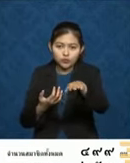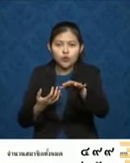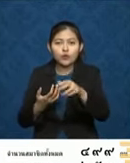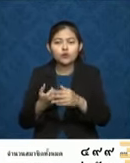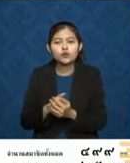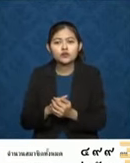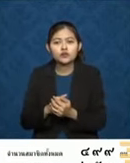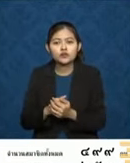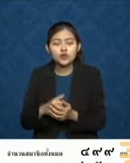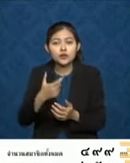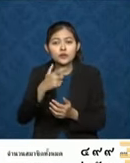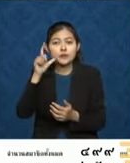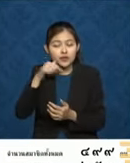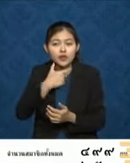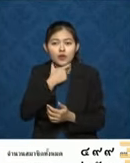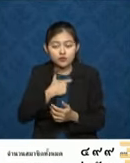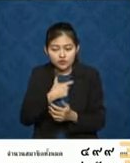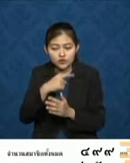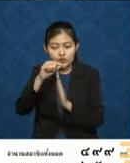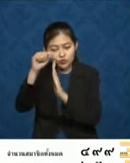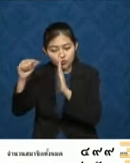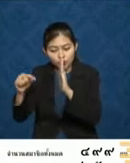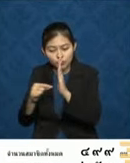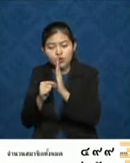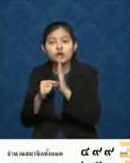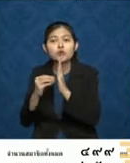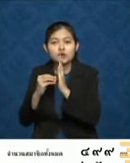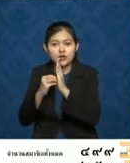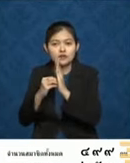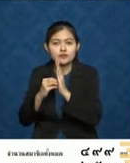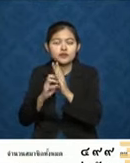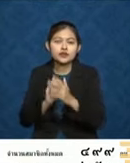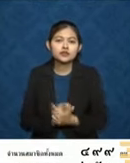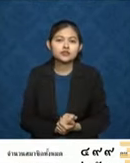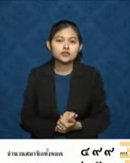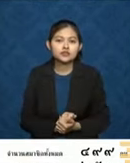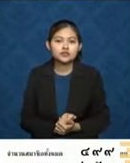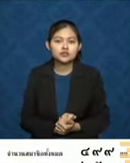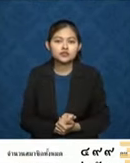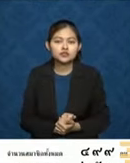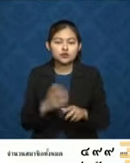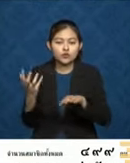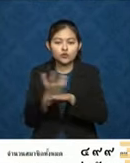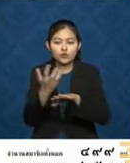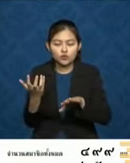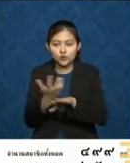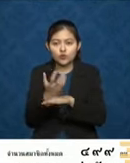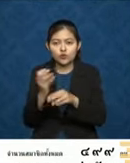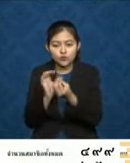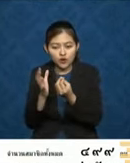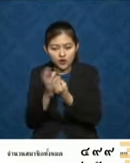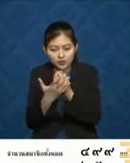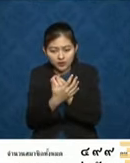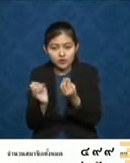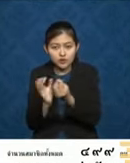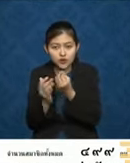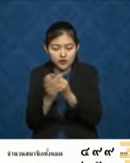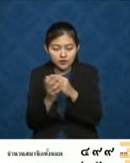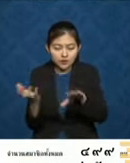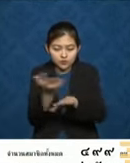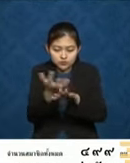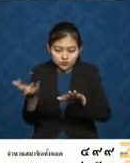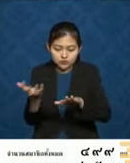ไปจากแม่ห่้องสรไปยังกรุงเทพฯได้ค่ะรวมเป็นเส้นทางที่เ่อสามารถขนส่งพืชผลทางผลเศษและเป็นเส้นทาง